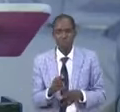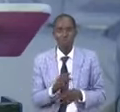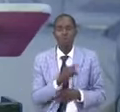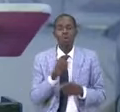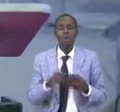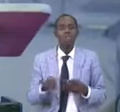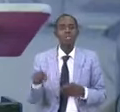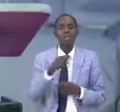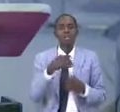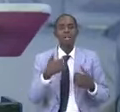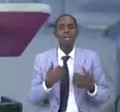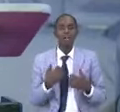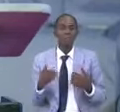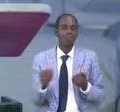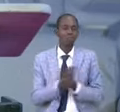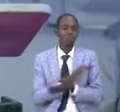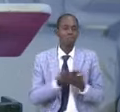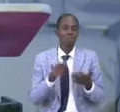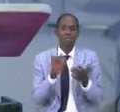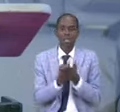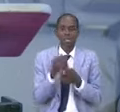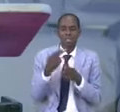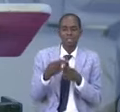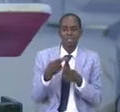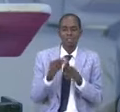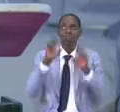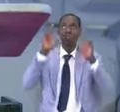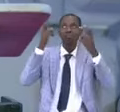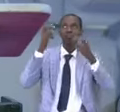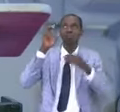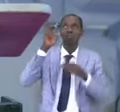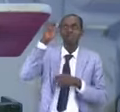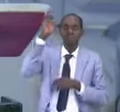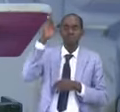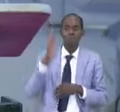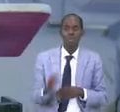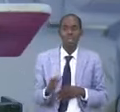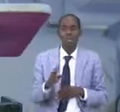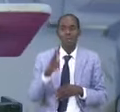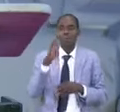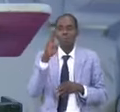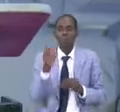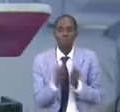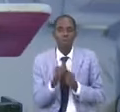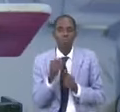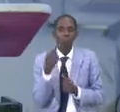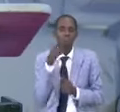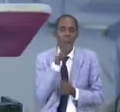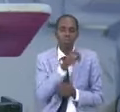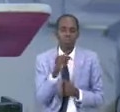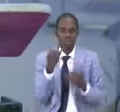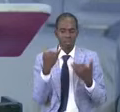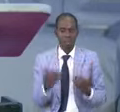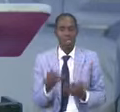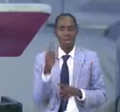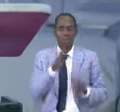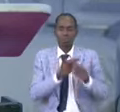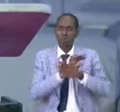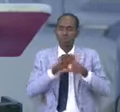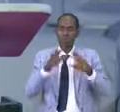cette non pas le vide impureté les gens ne respectent plus ça je prie